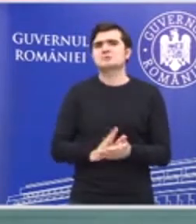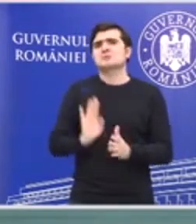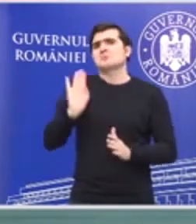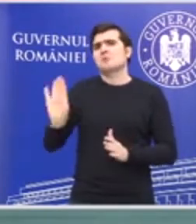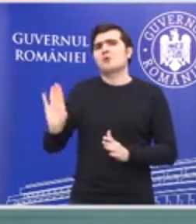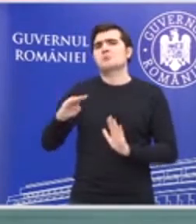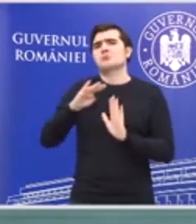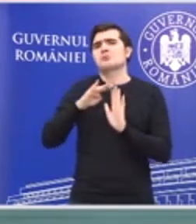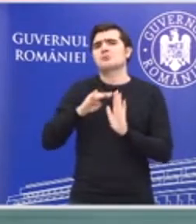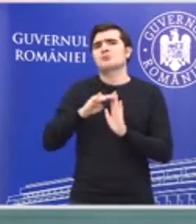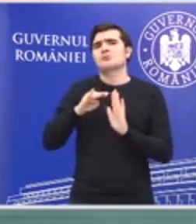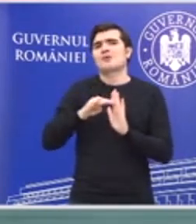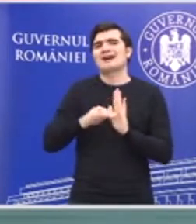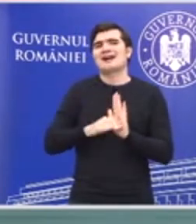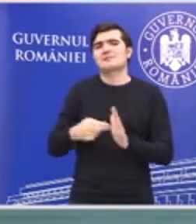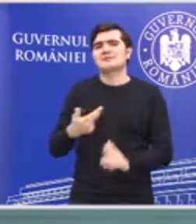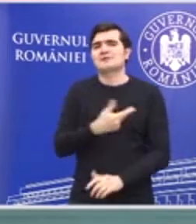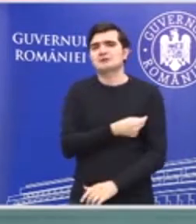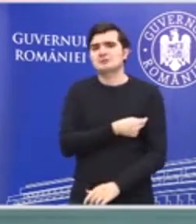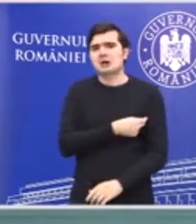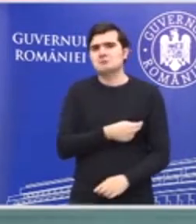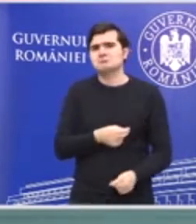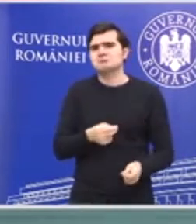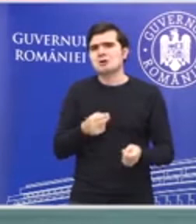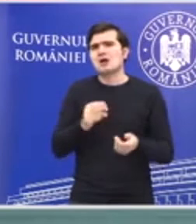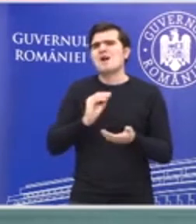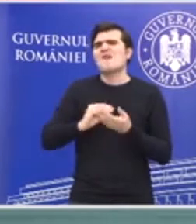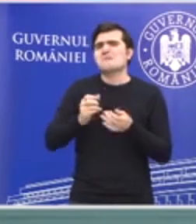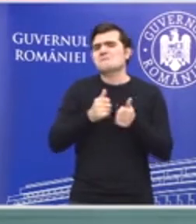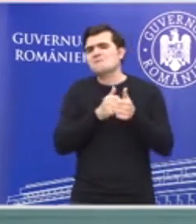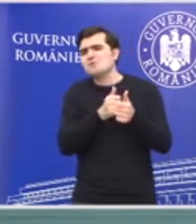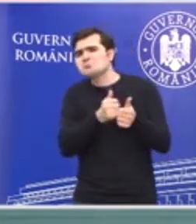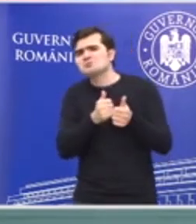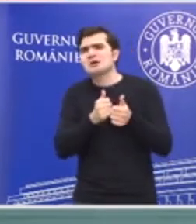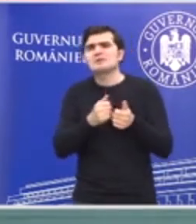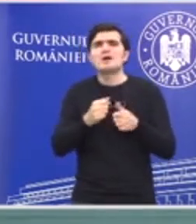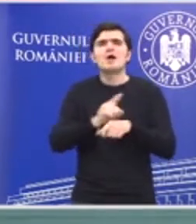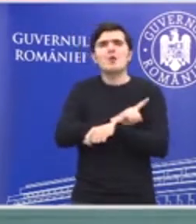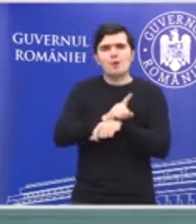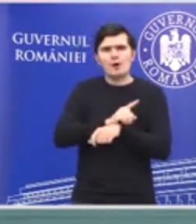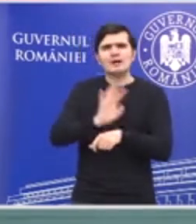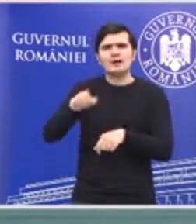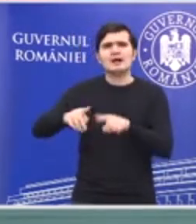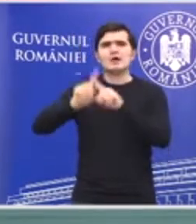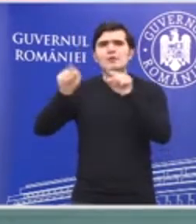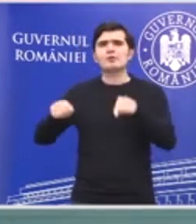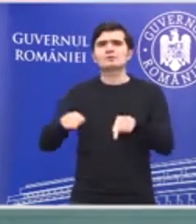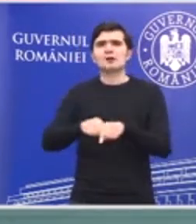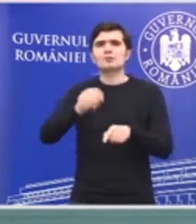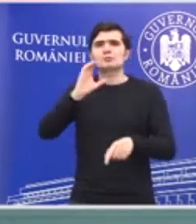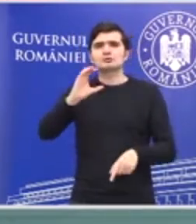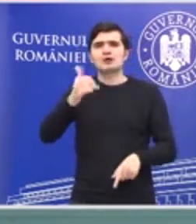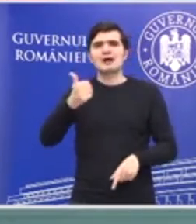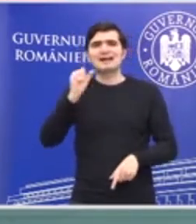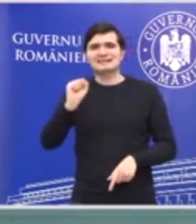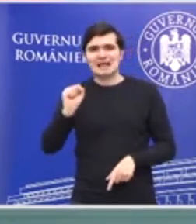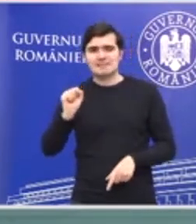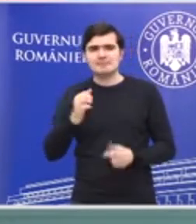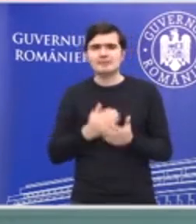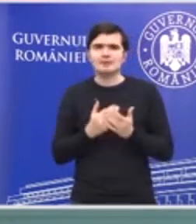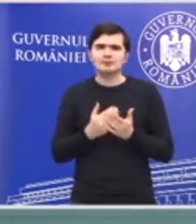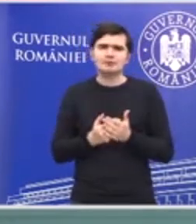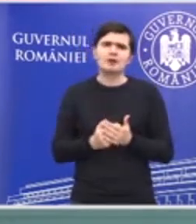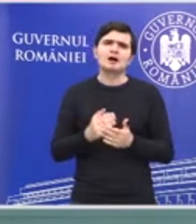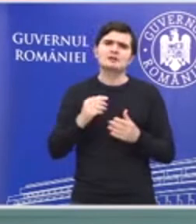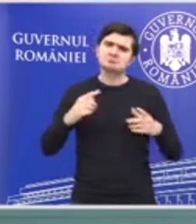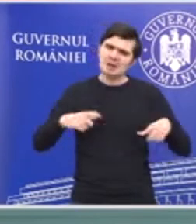program de vaccinare în funcție de orele contractate cu Casa Națională de Asigurări, așa încât să existe